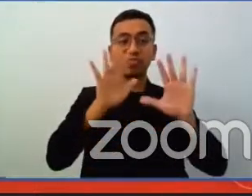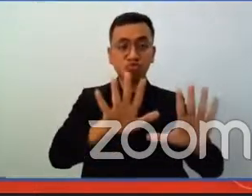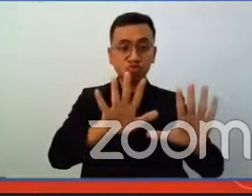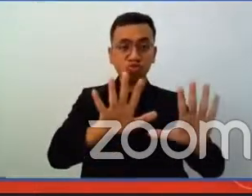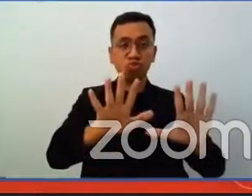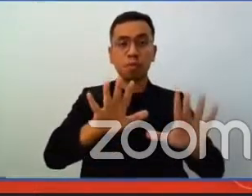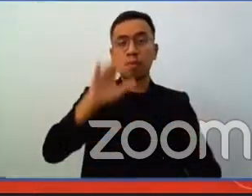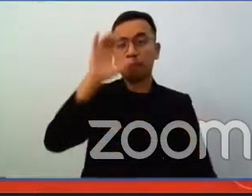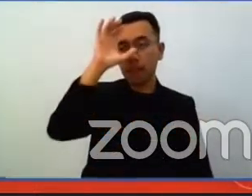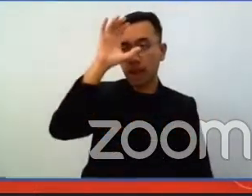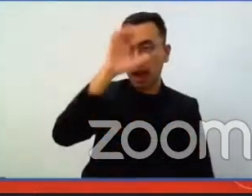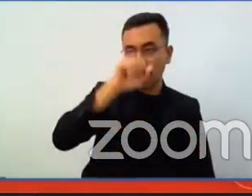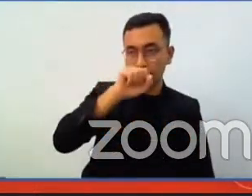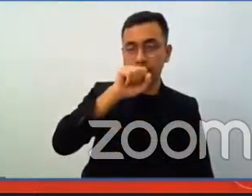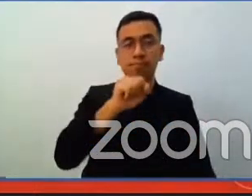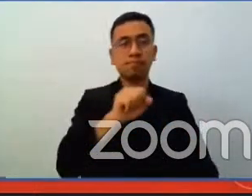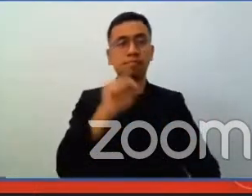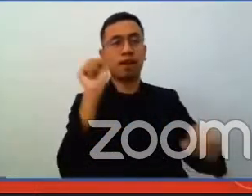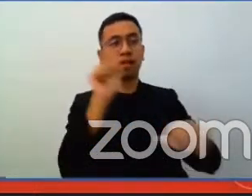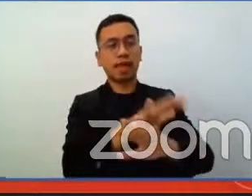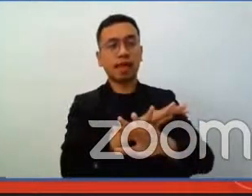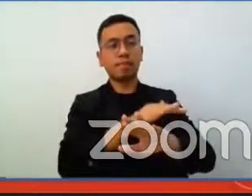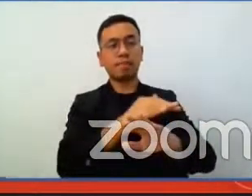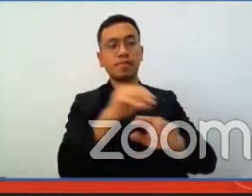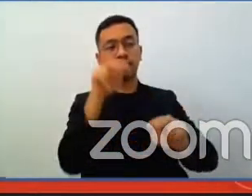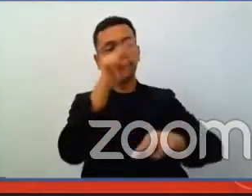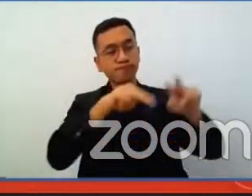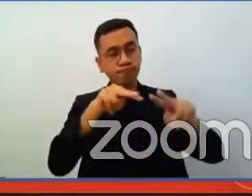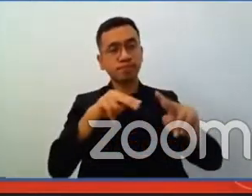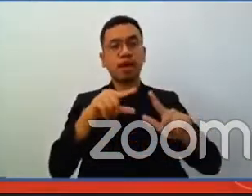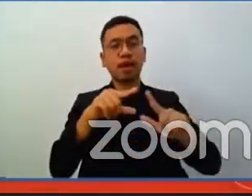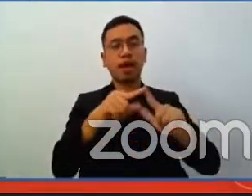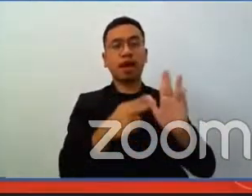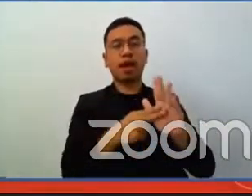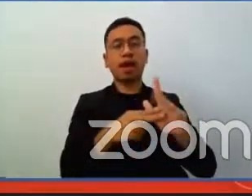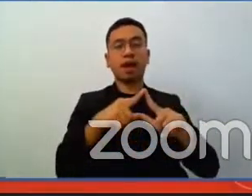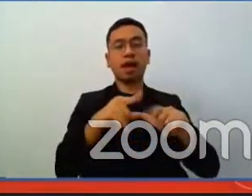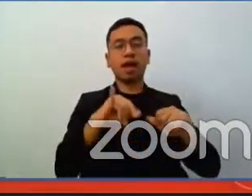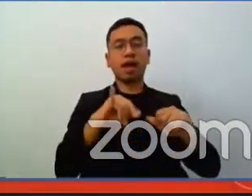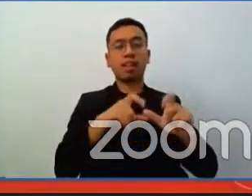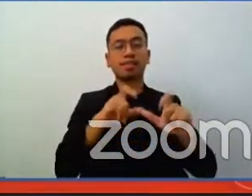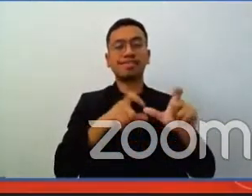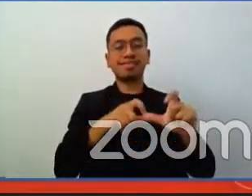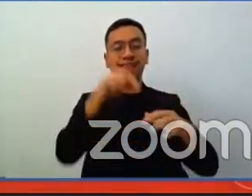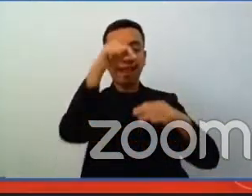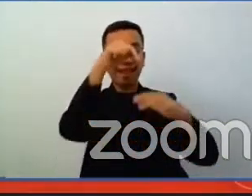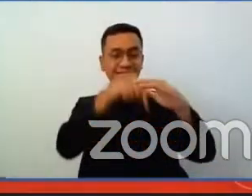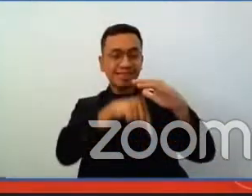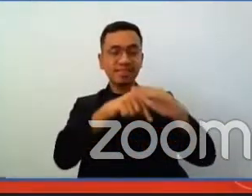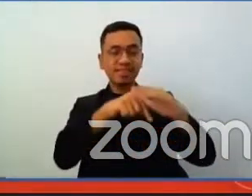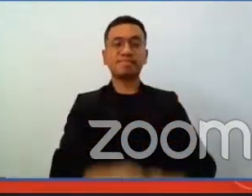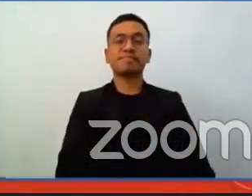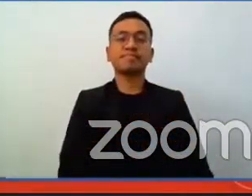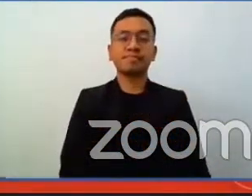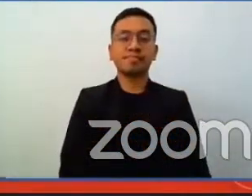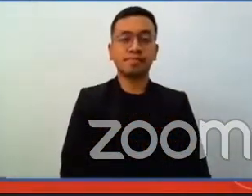memahami, menerapkan, dan menganalisis. Jadi tingkat atau level kognitif yang